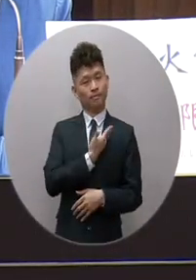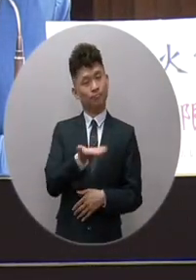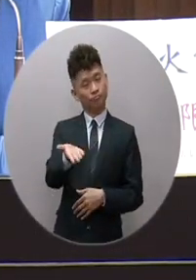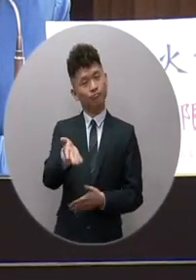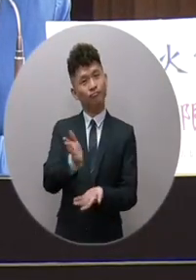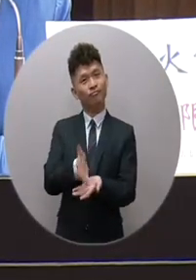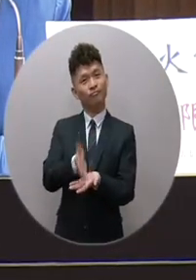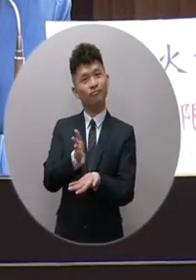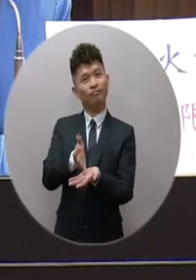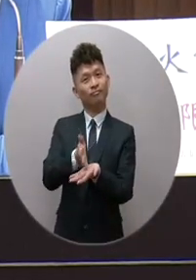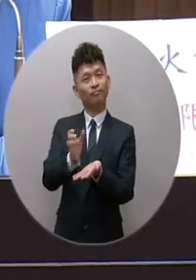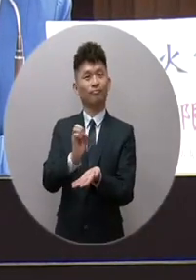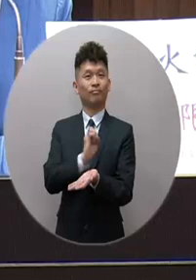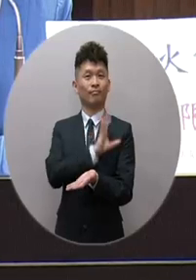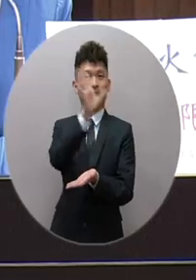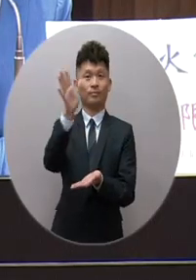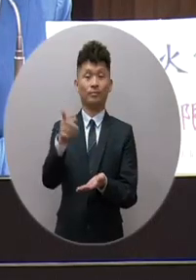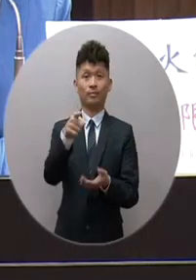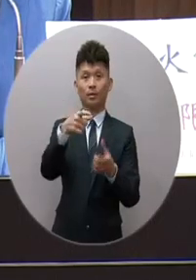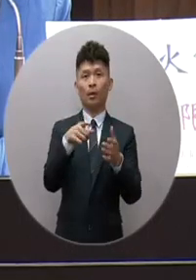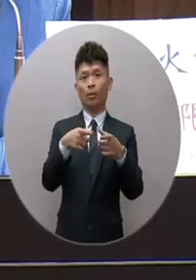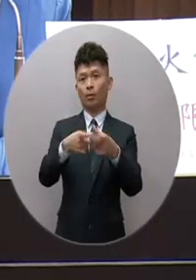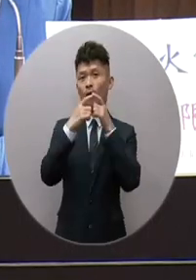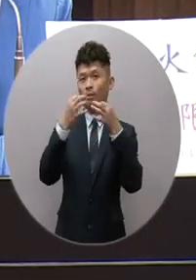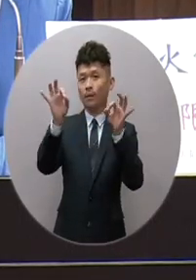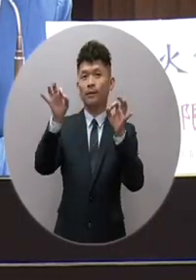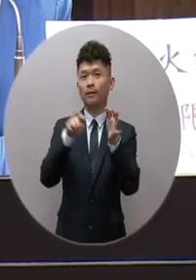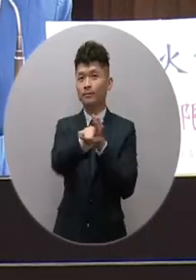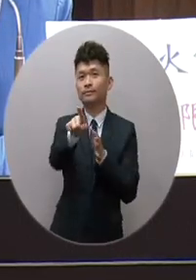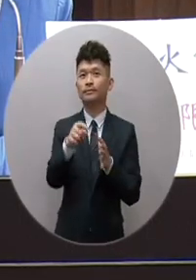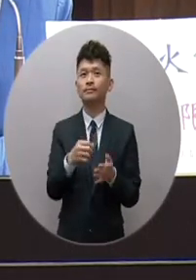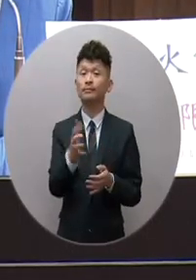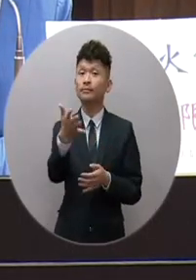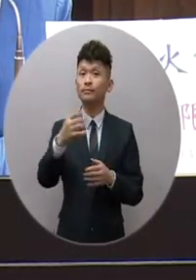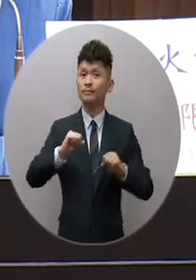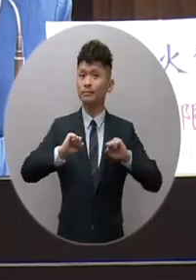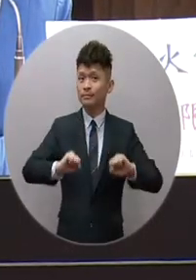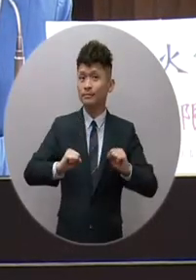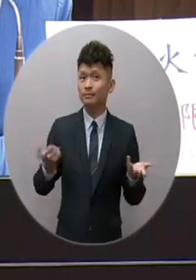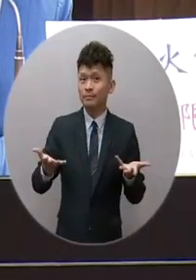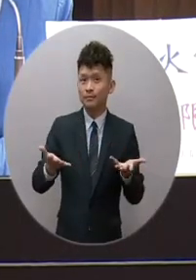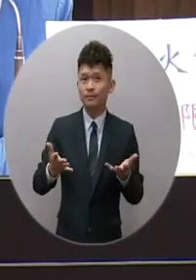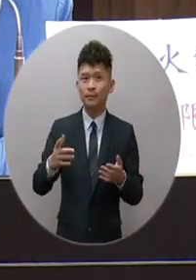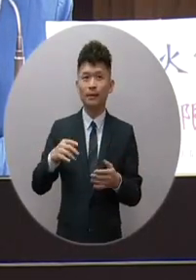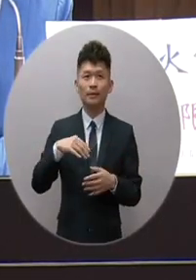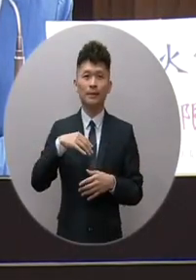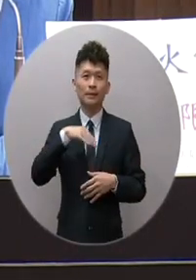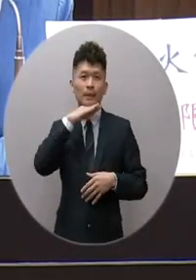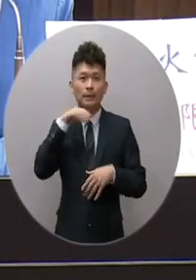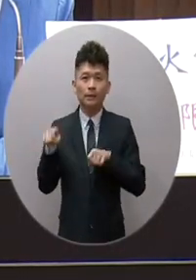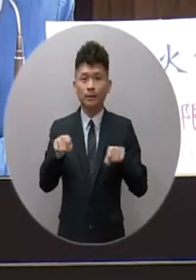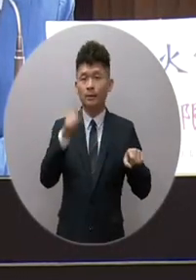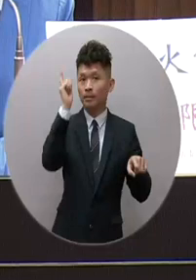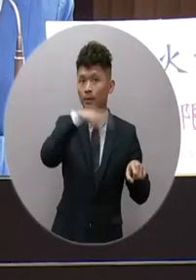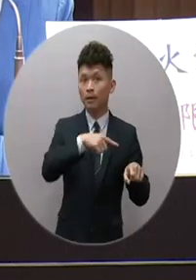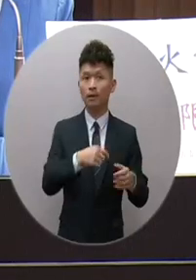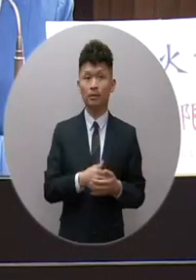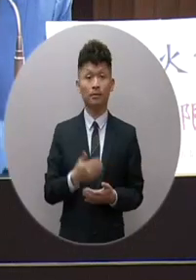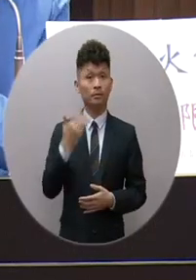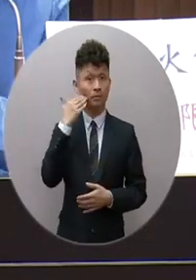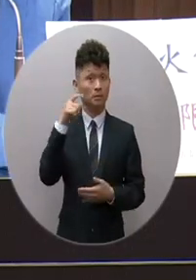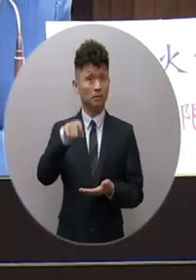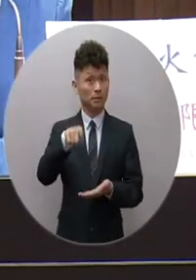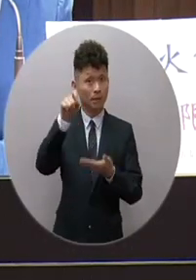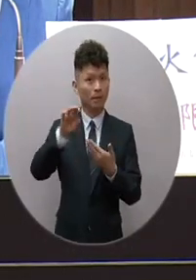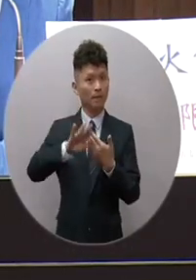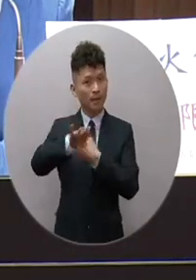完。 对，非常谢谢， 让你讲完， 非常谢谢。 你直接回答就好。因为健康的代志，一天都袂等的。如果你讲其